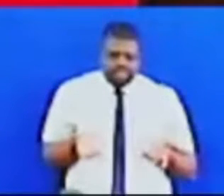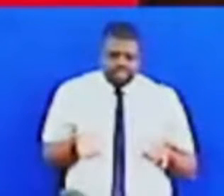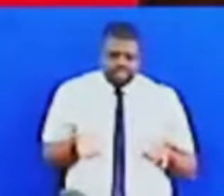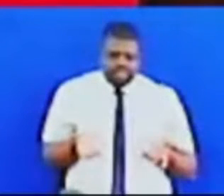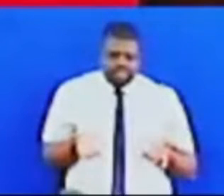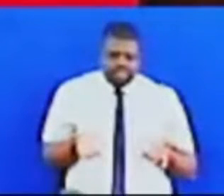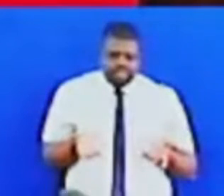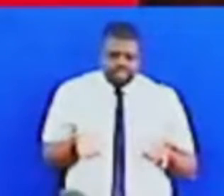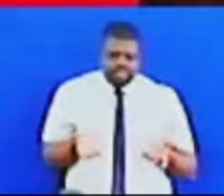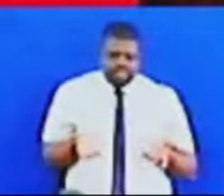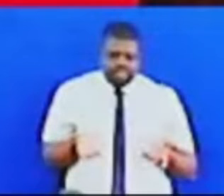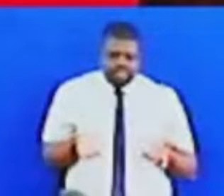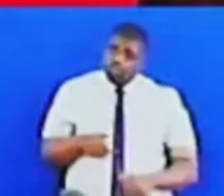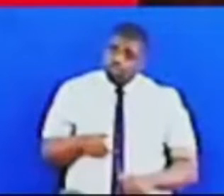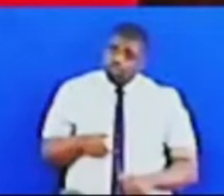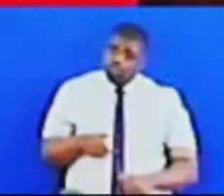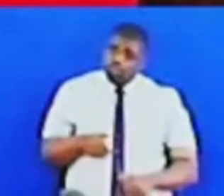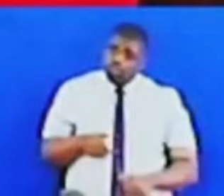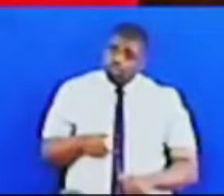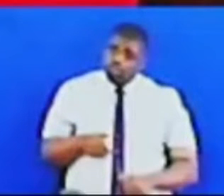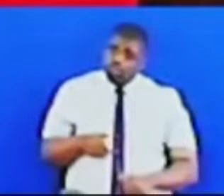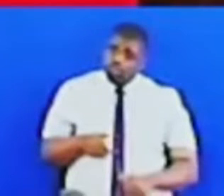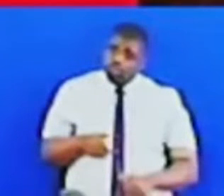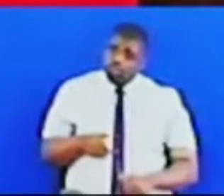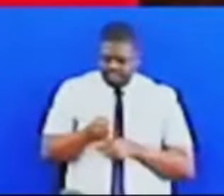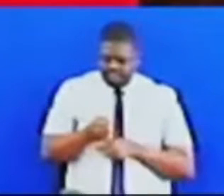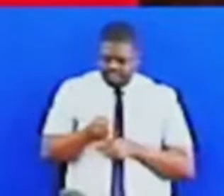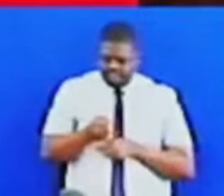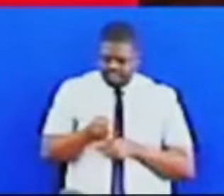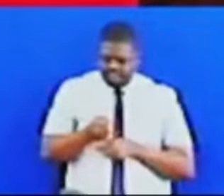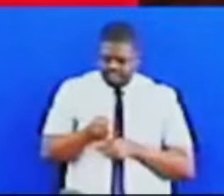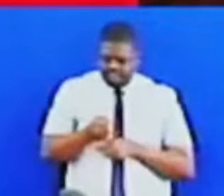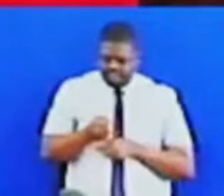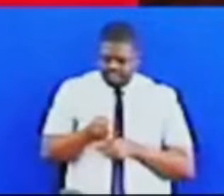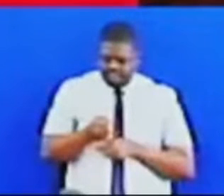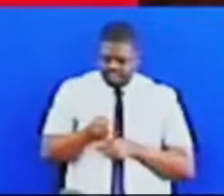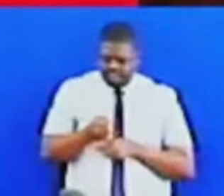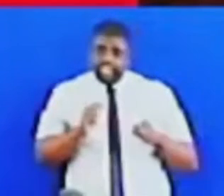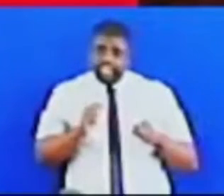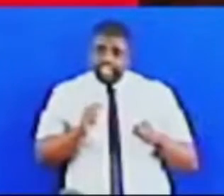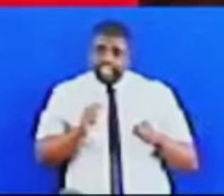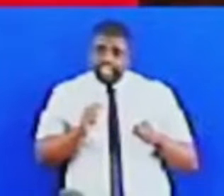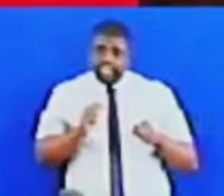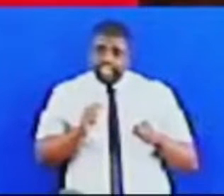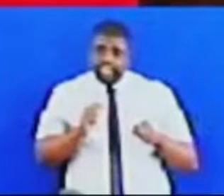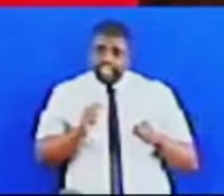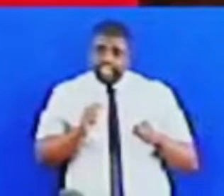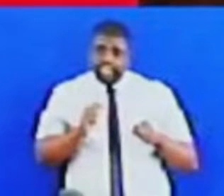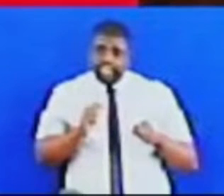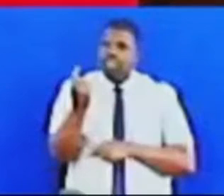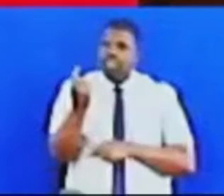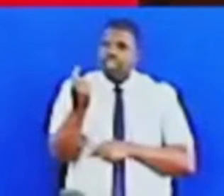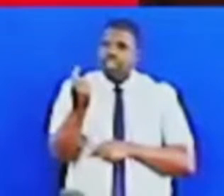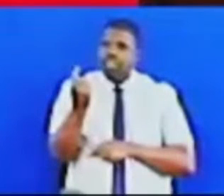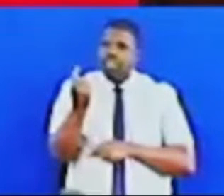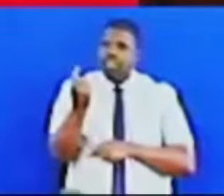niombe bunge hili leo likafanye maamuzi yatakayoleta maslahi mapana ndani ya taifa letu